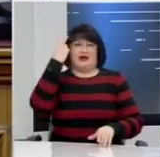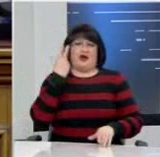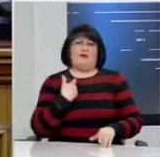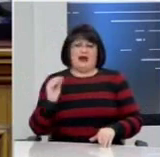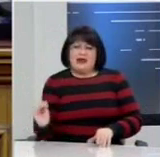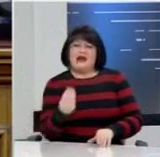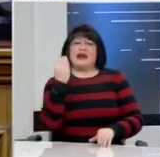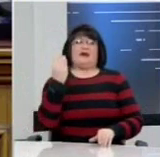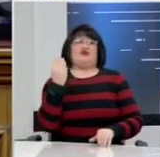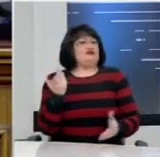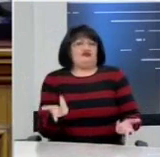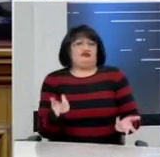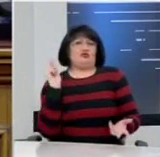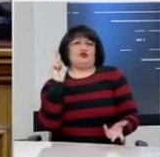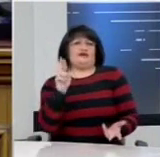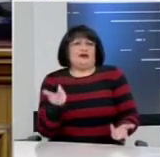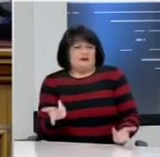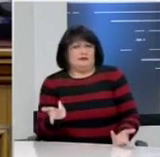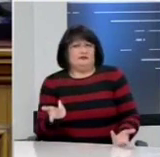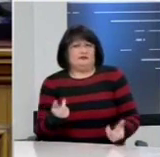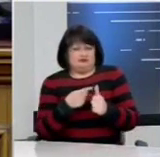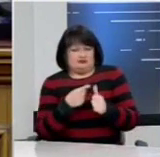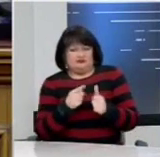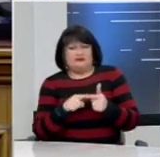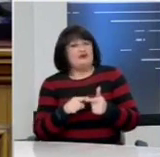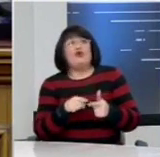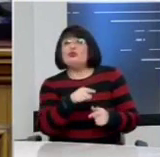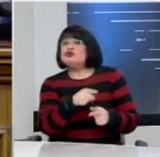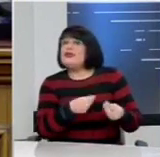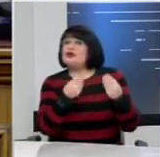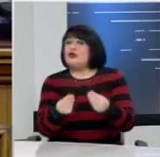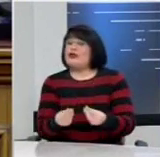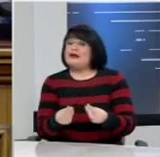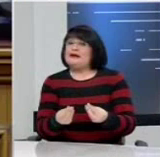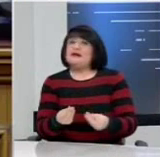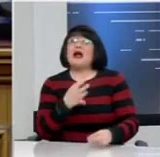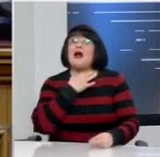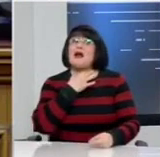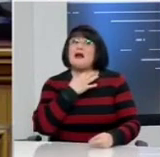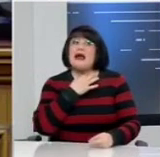δικαίωμα στο εκλέγεστε, ούτε στην ανάγκη, και αυτό είναι κρίσιμο,